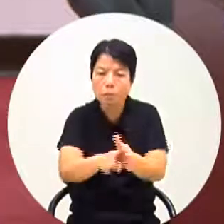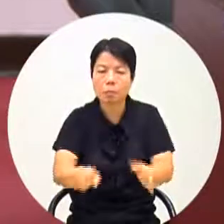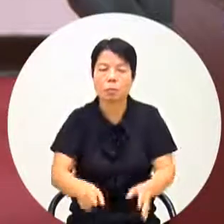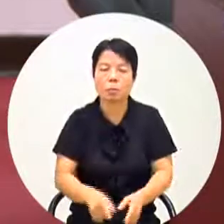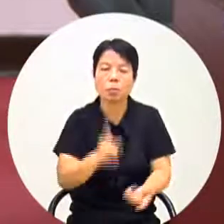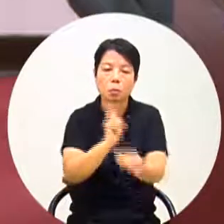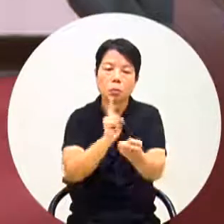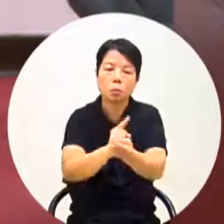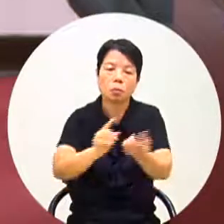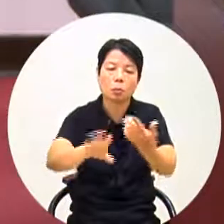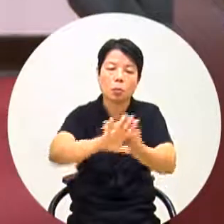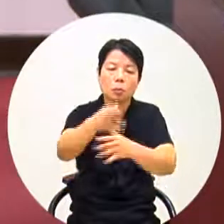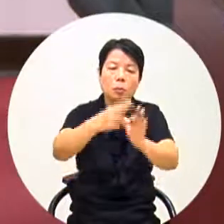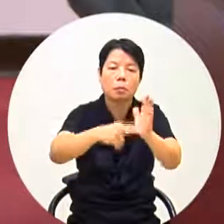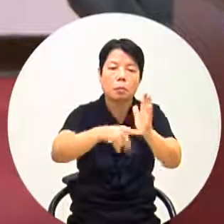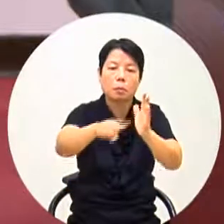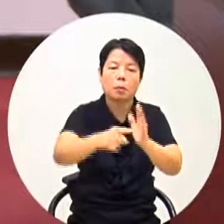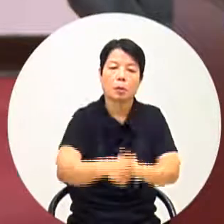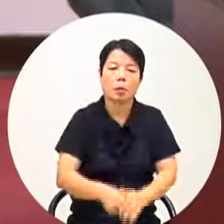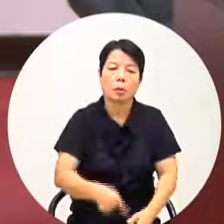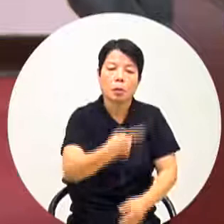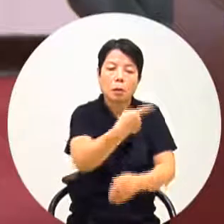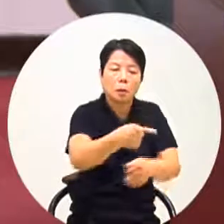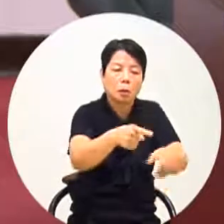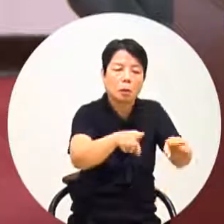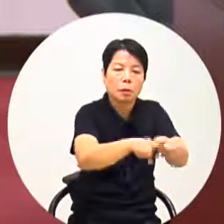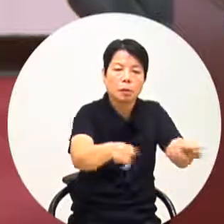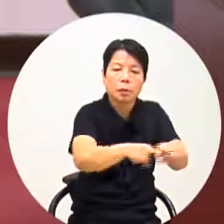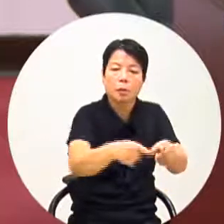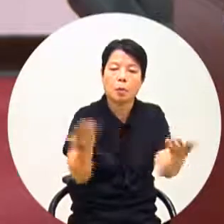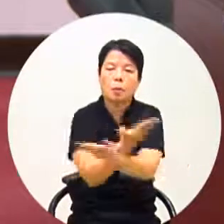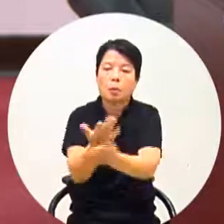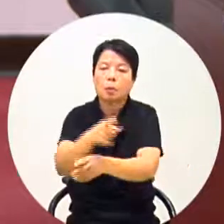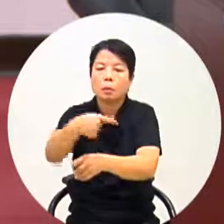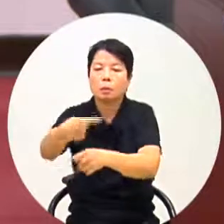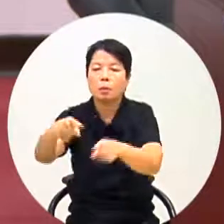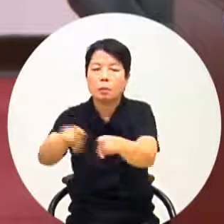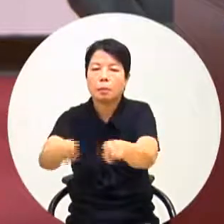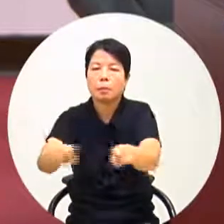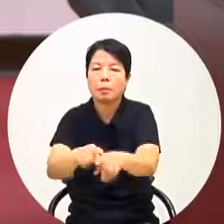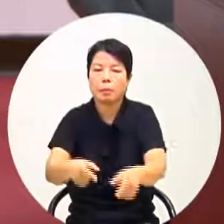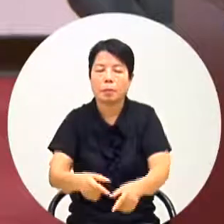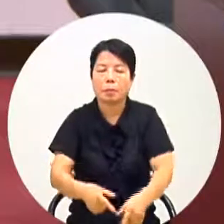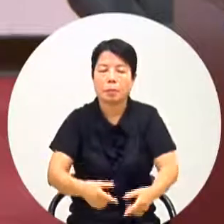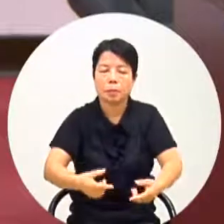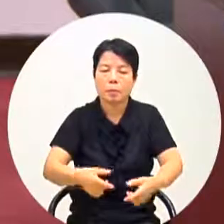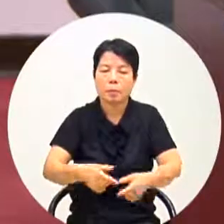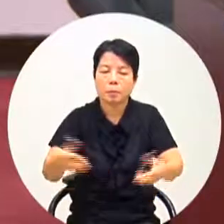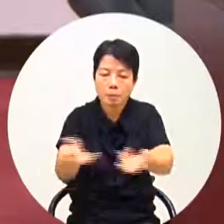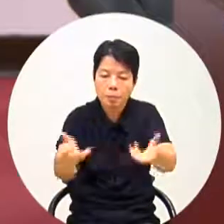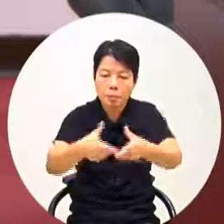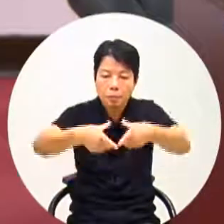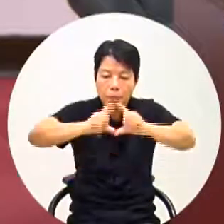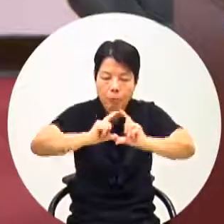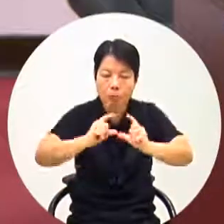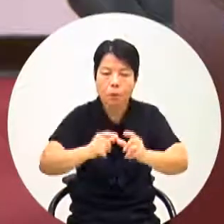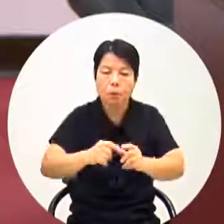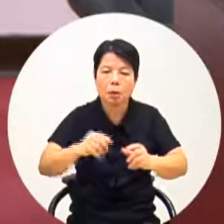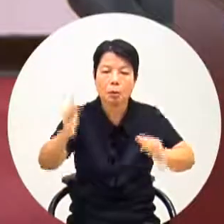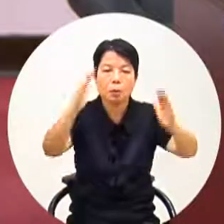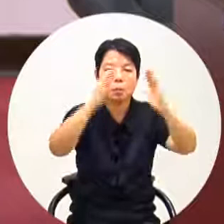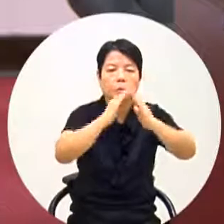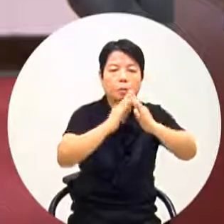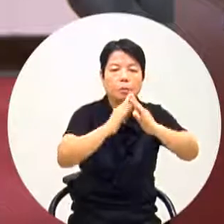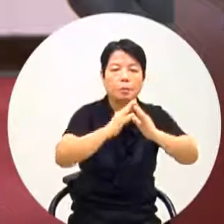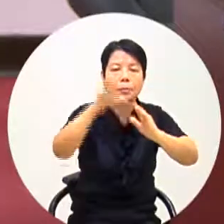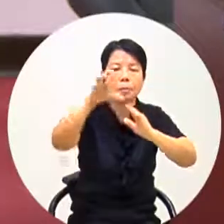明说，将以一坪换一坪，然后盖回圆环形呐、啊。我不知道这